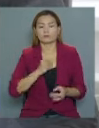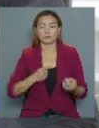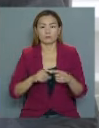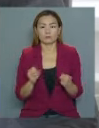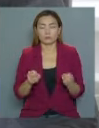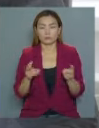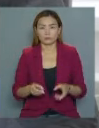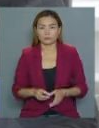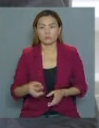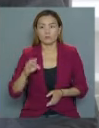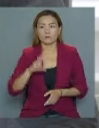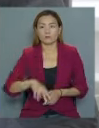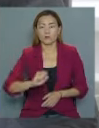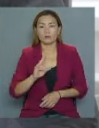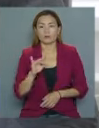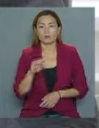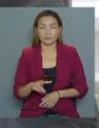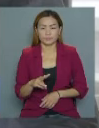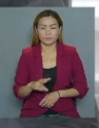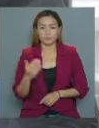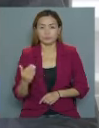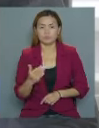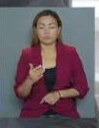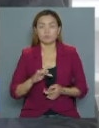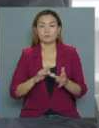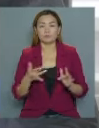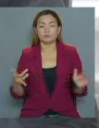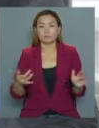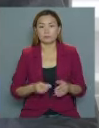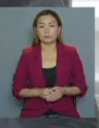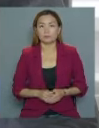арнайы облыстық әкімдіктің сайтында